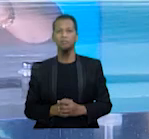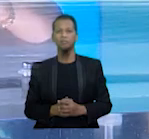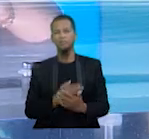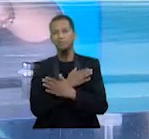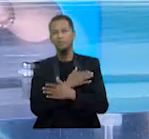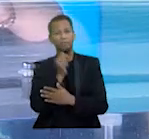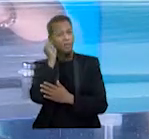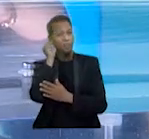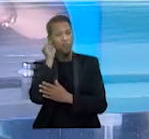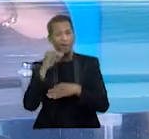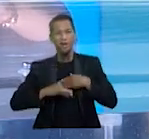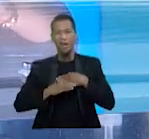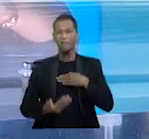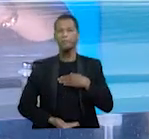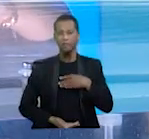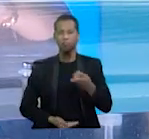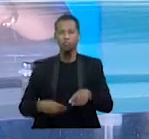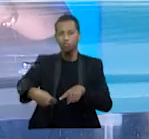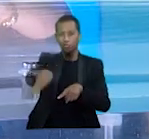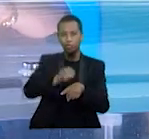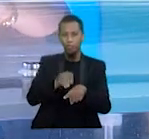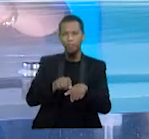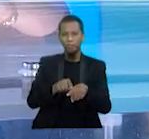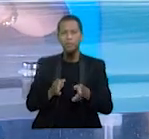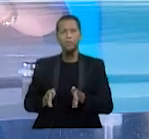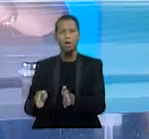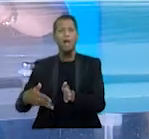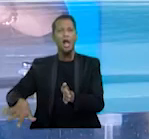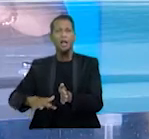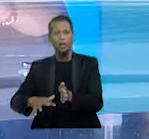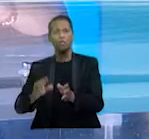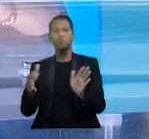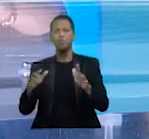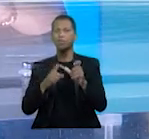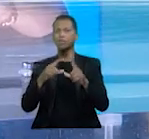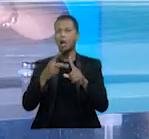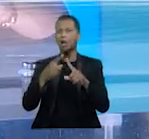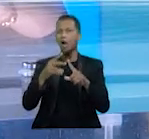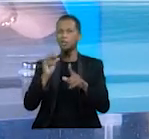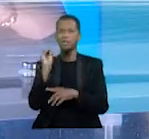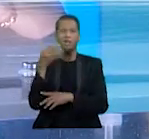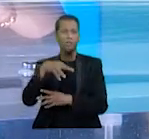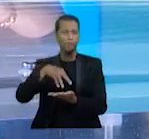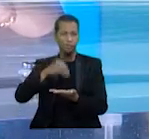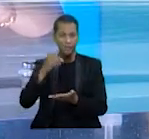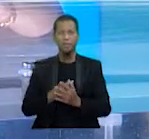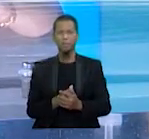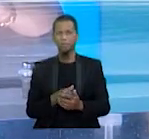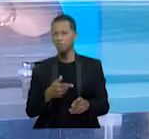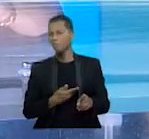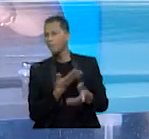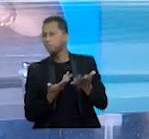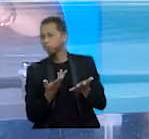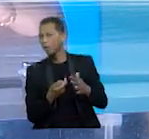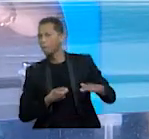Pemirsa, jasad wanita hamil terbungkus selimut ditemukan di saluran air kawasan Gunung Sahari, Jakarta Pusat. Korban diduga dibunuh